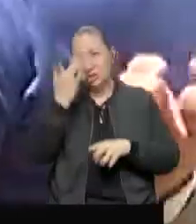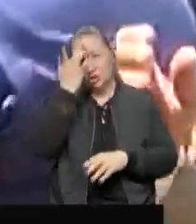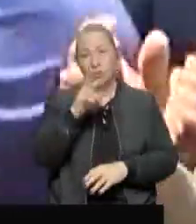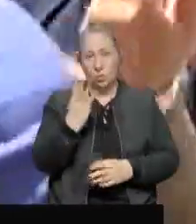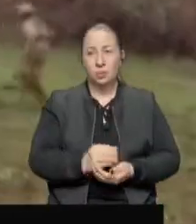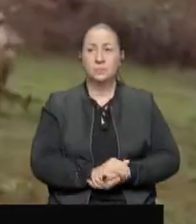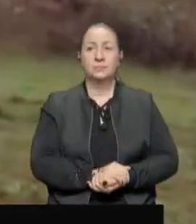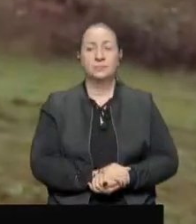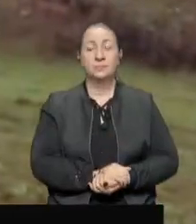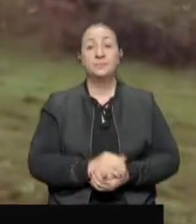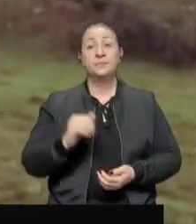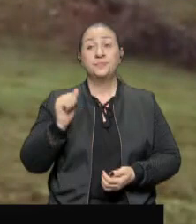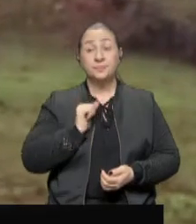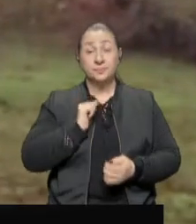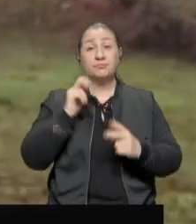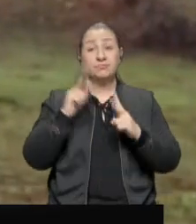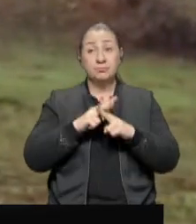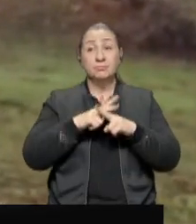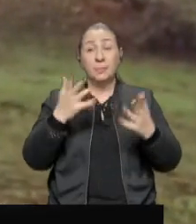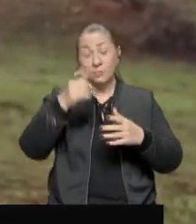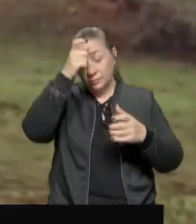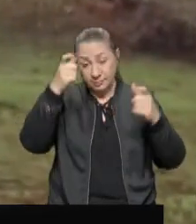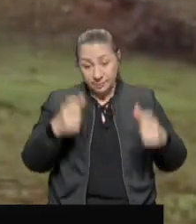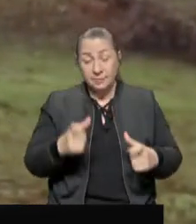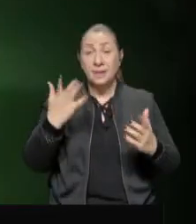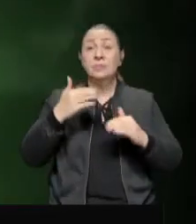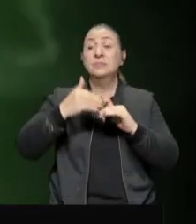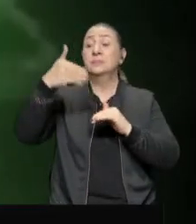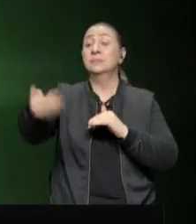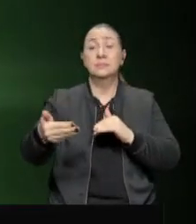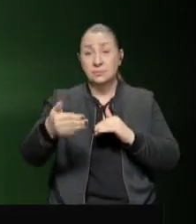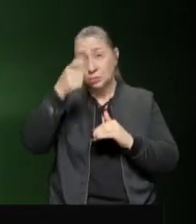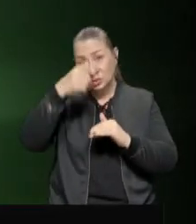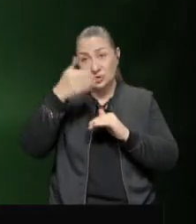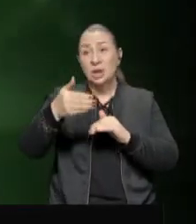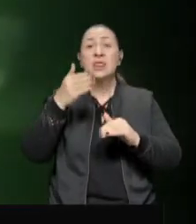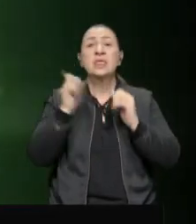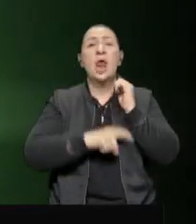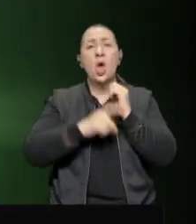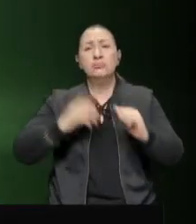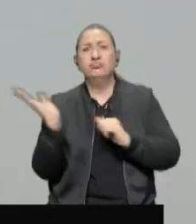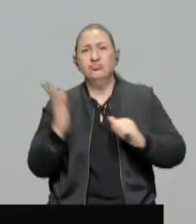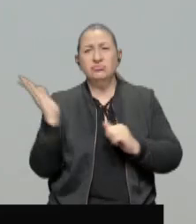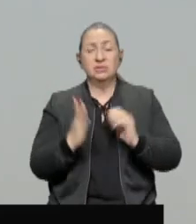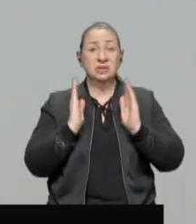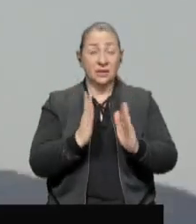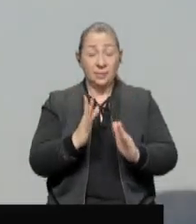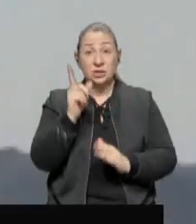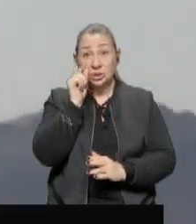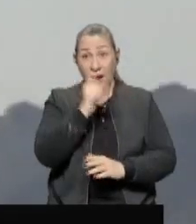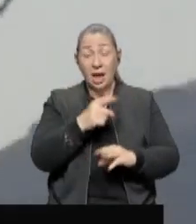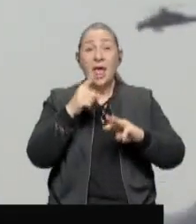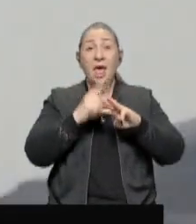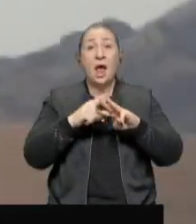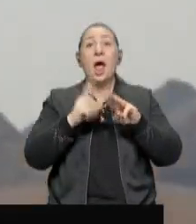Ekber. Asker ve polis hem yurt içinde hem de sınır ötesinde teröre darbe vurmaya devam ediyor. Şırnak'ta